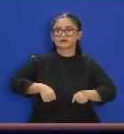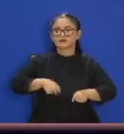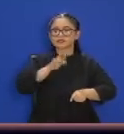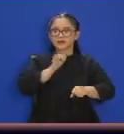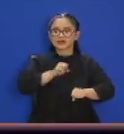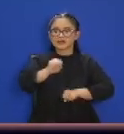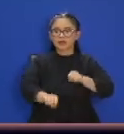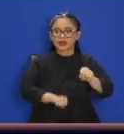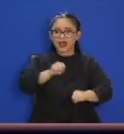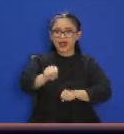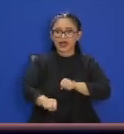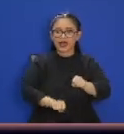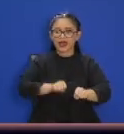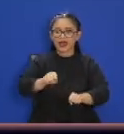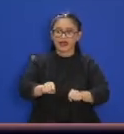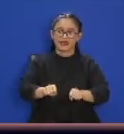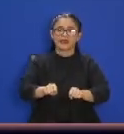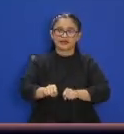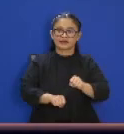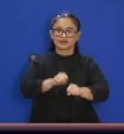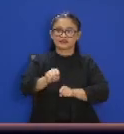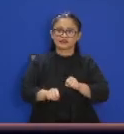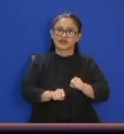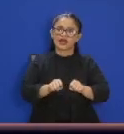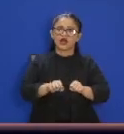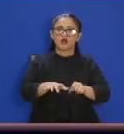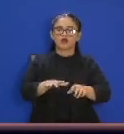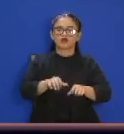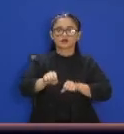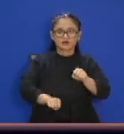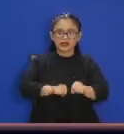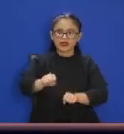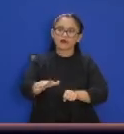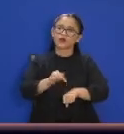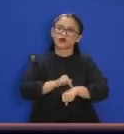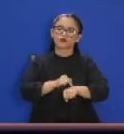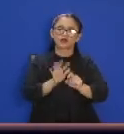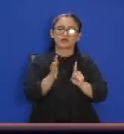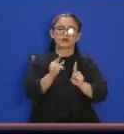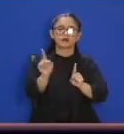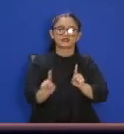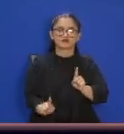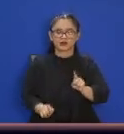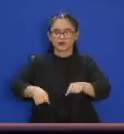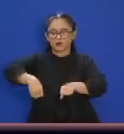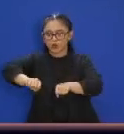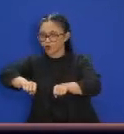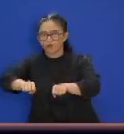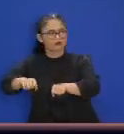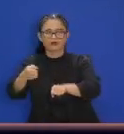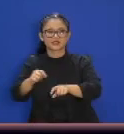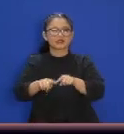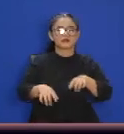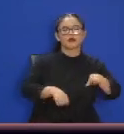namanya? Setiap ke rumah ke tempat latihan itu sekitar 15 menit. Tapi itu enggak naik motor, naiknya sepeda